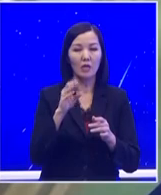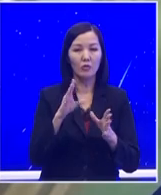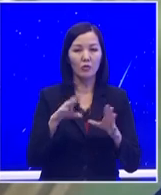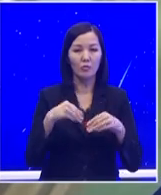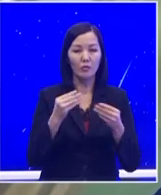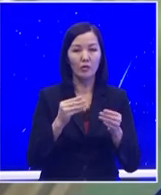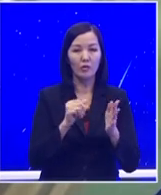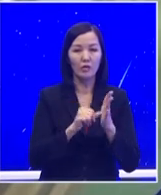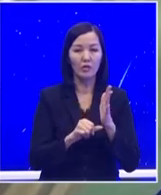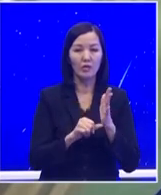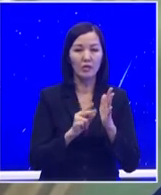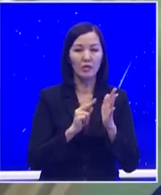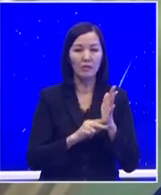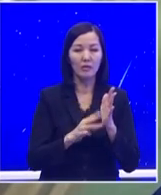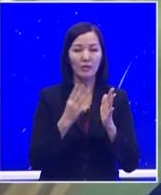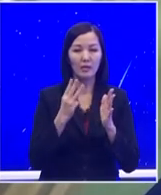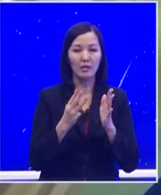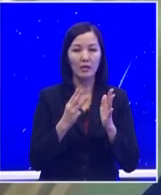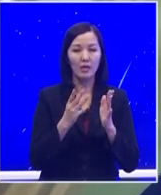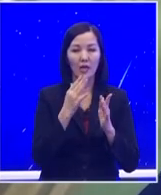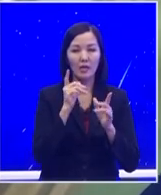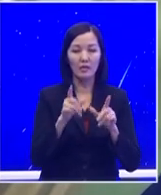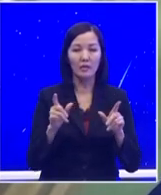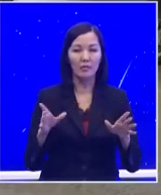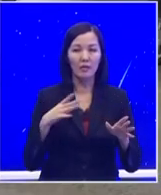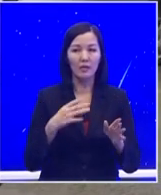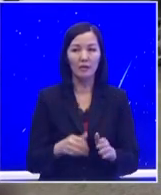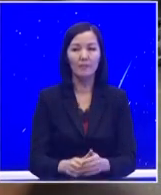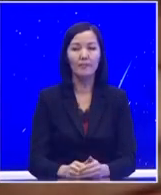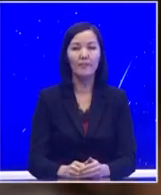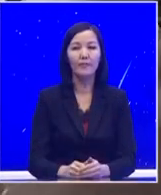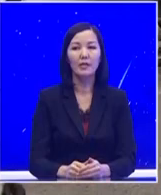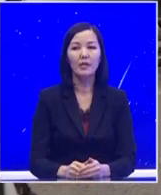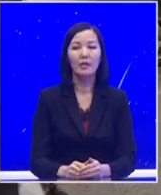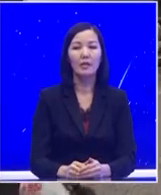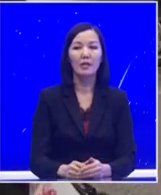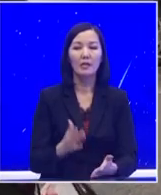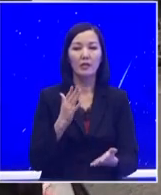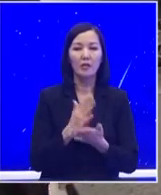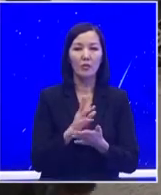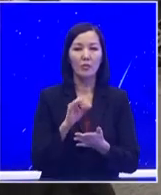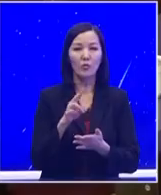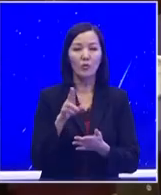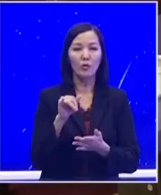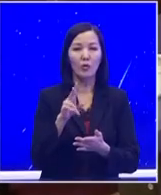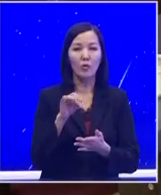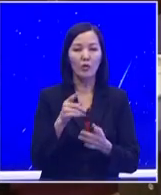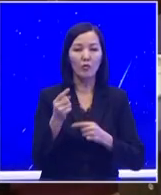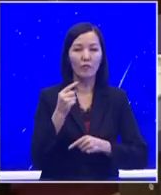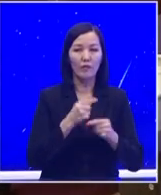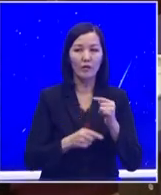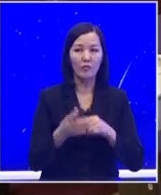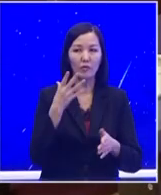присвоен 6737 этническим казахам. Среди них оказался и Кундаулет Аскар. Он вернулся